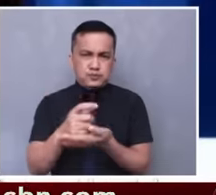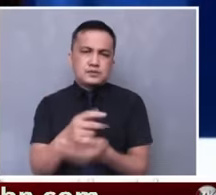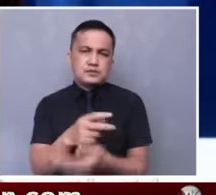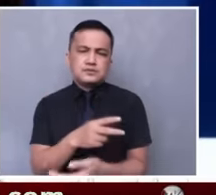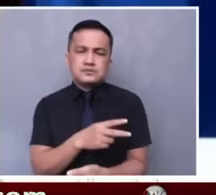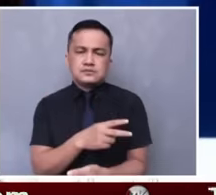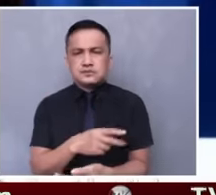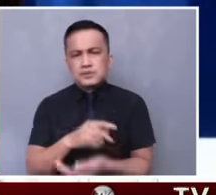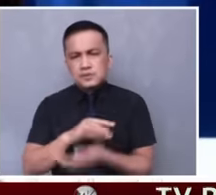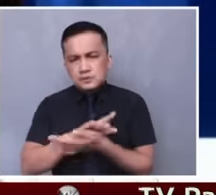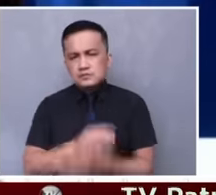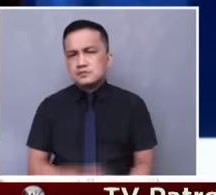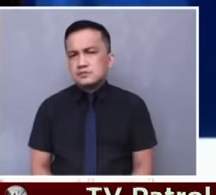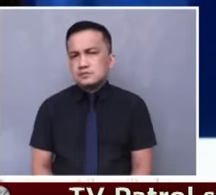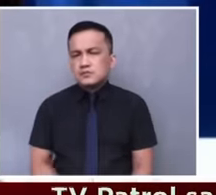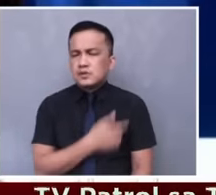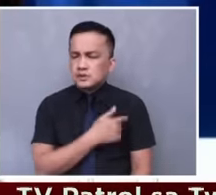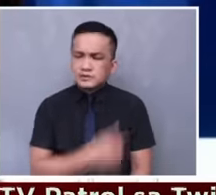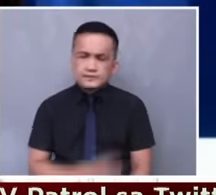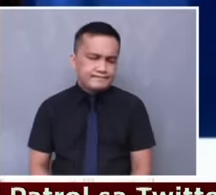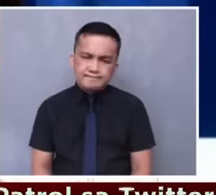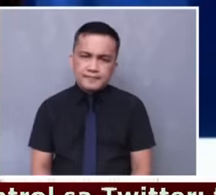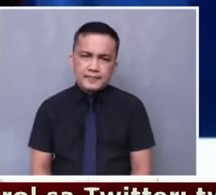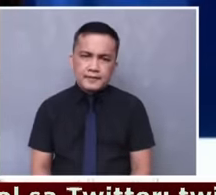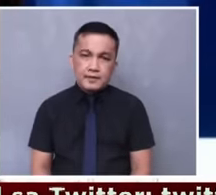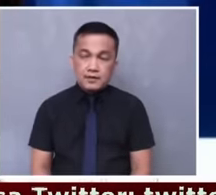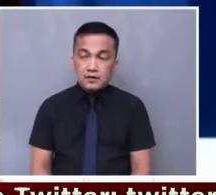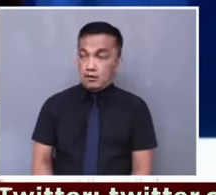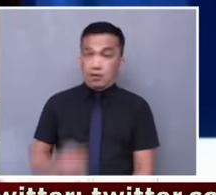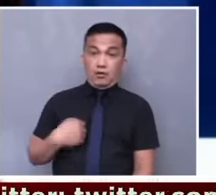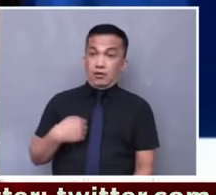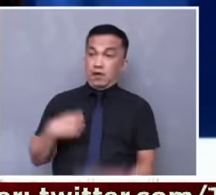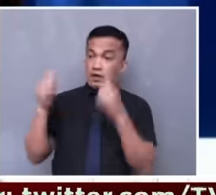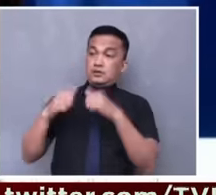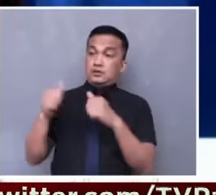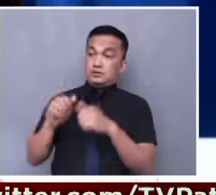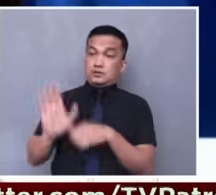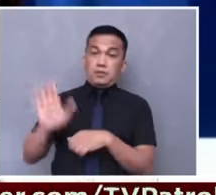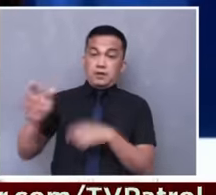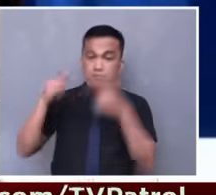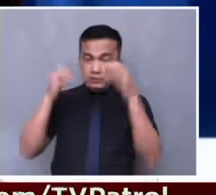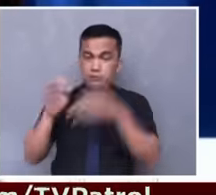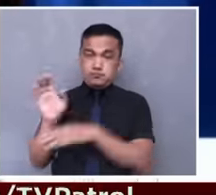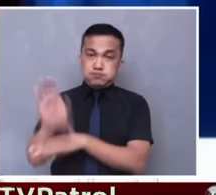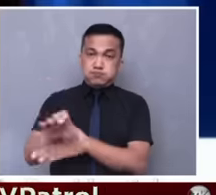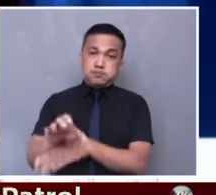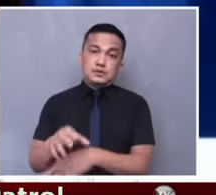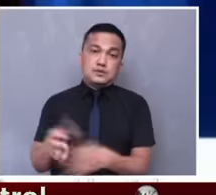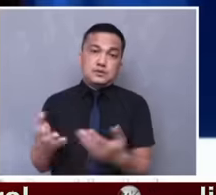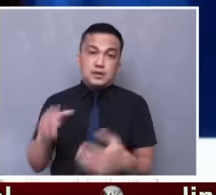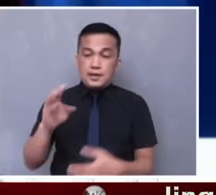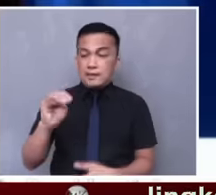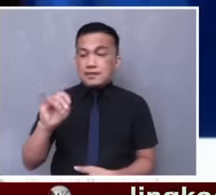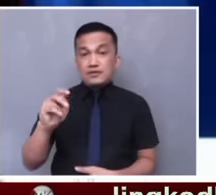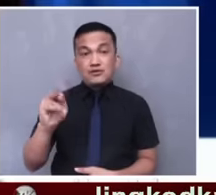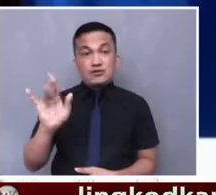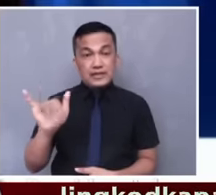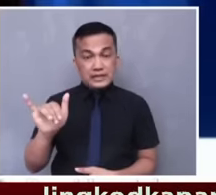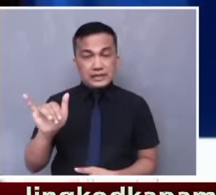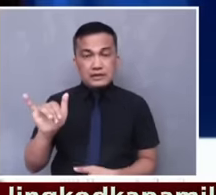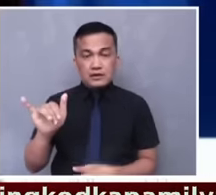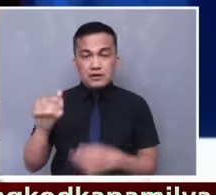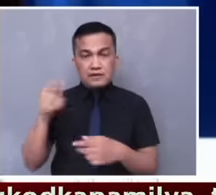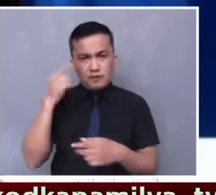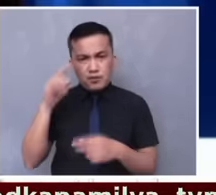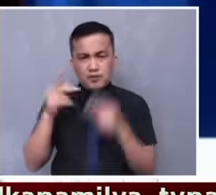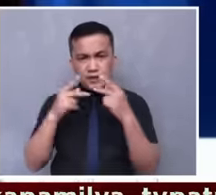with the task force if they decide to make it mandatory. It's for public health. No,